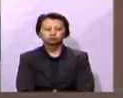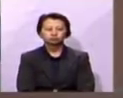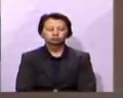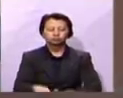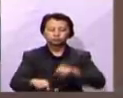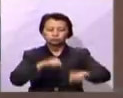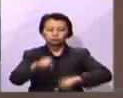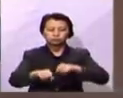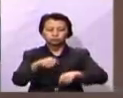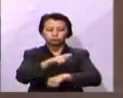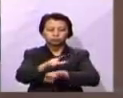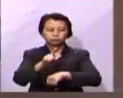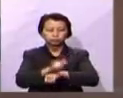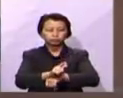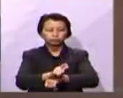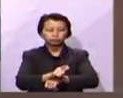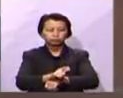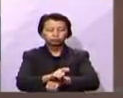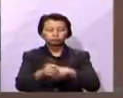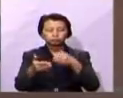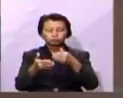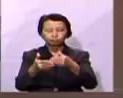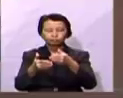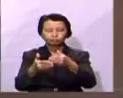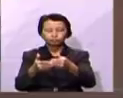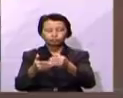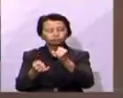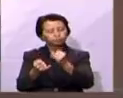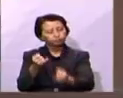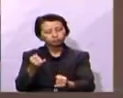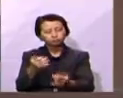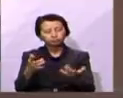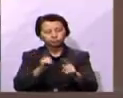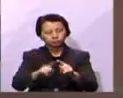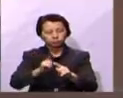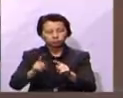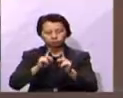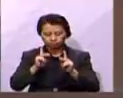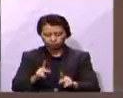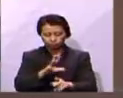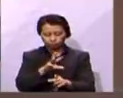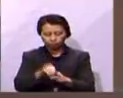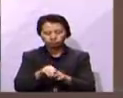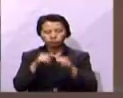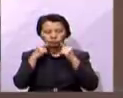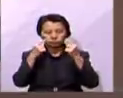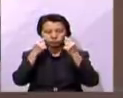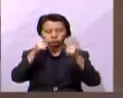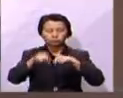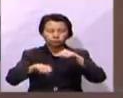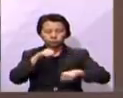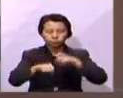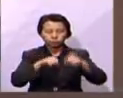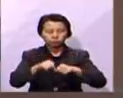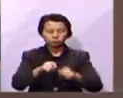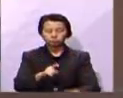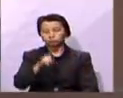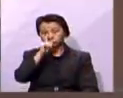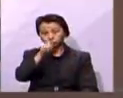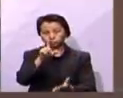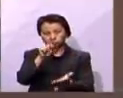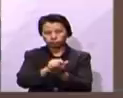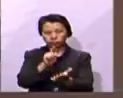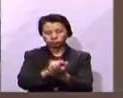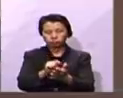Litua di Langkawi LTDL 2018 semakin menghampiri penghujungnya. Pelbagai pihak terlibat dalam menjayakan perlumbaan ini dan tentunya media